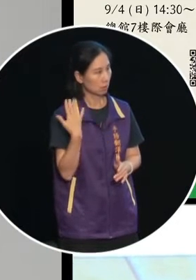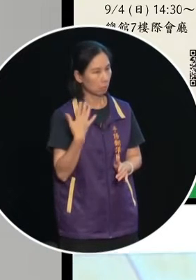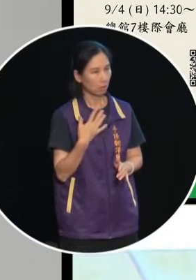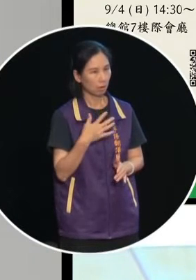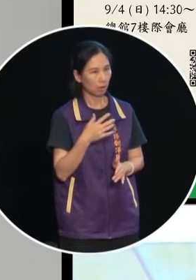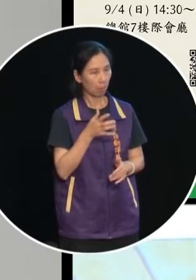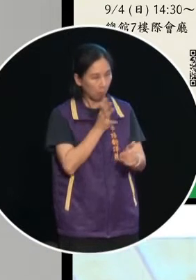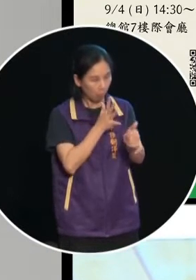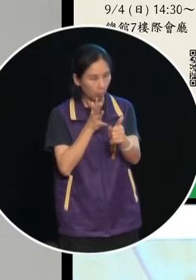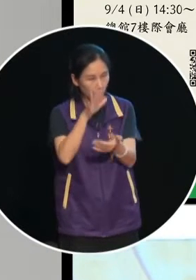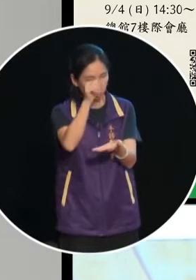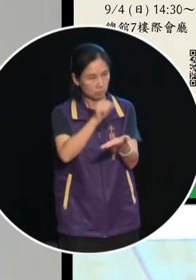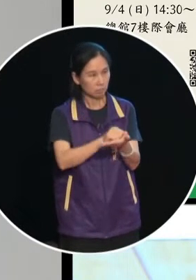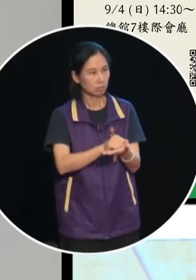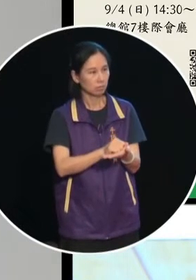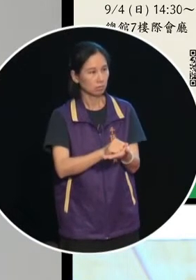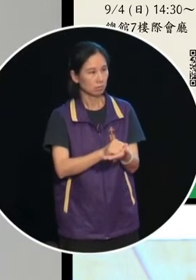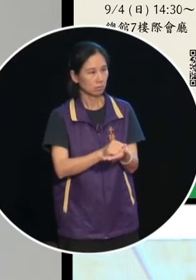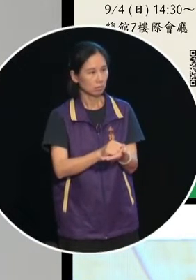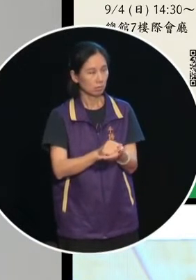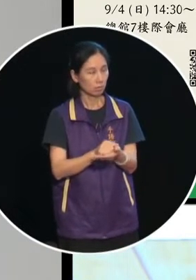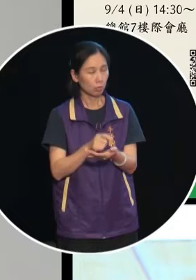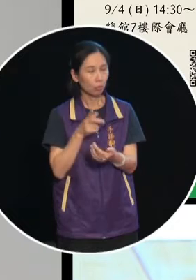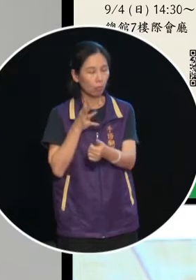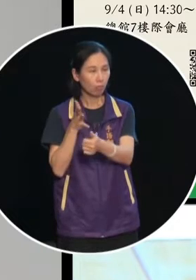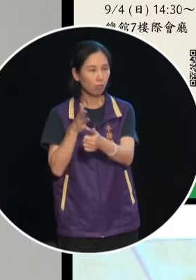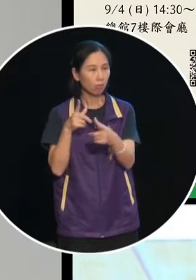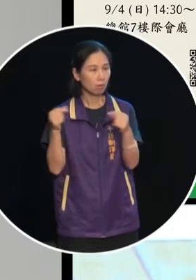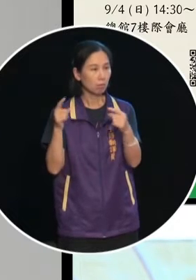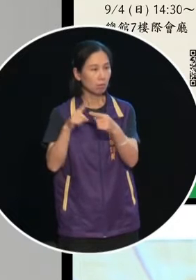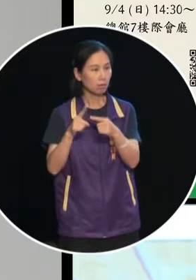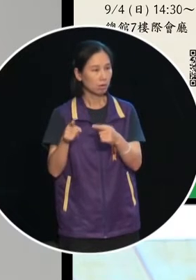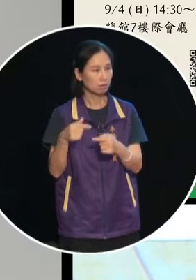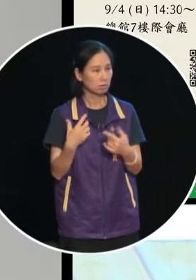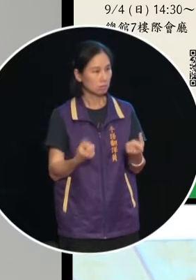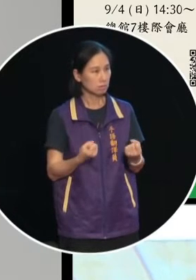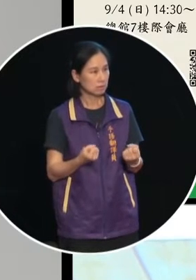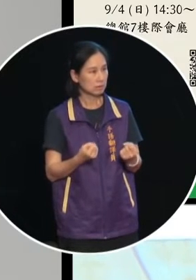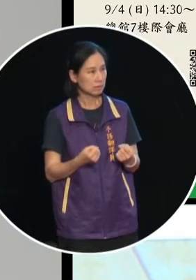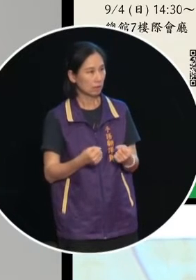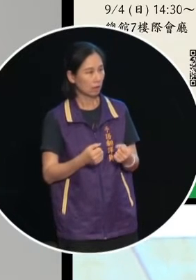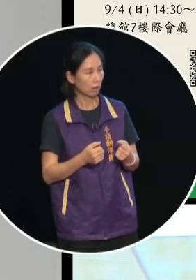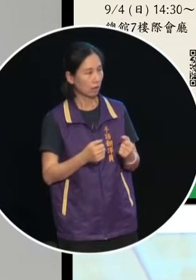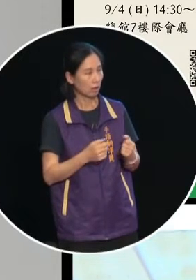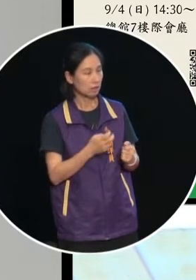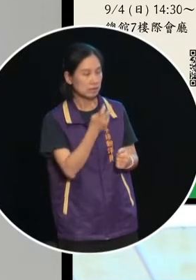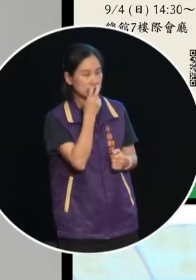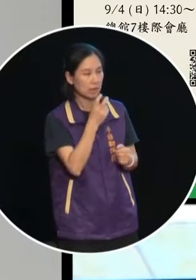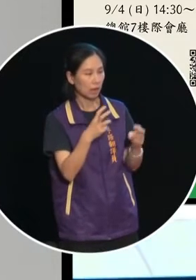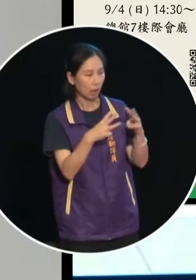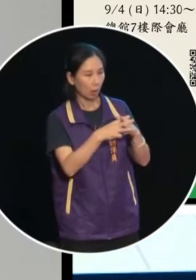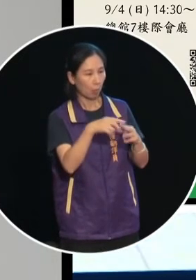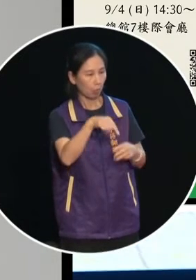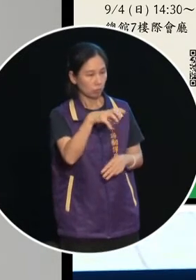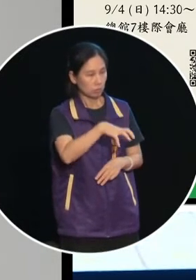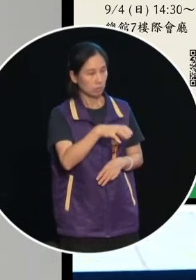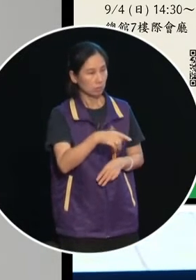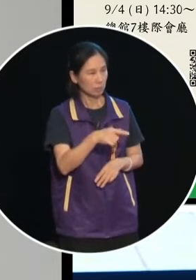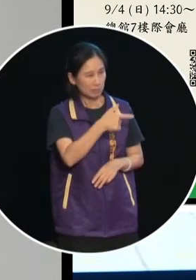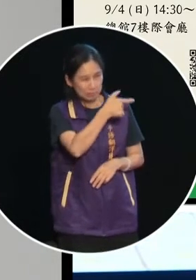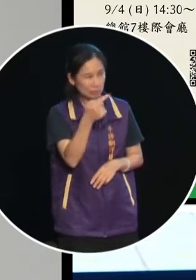查，问日本人，你们在东亚地区、亚洲地区最喜欢的国家